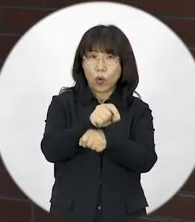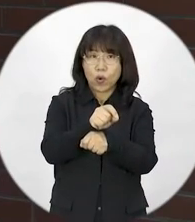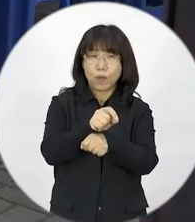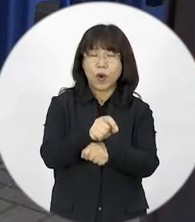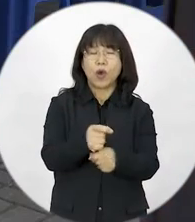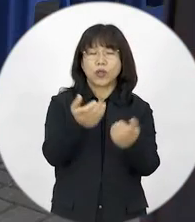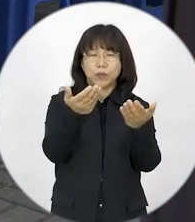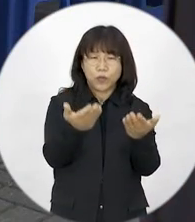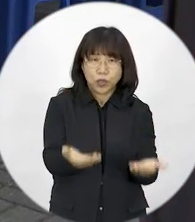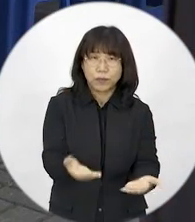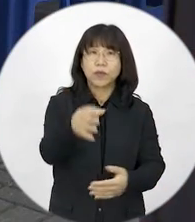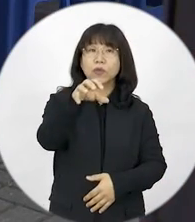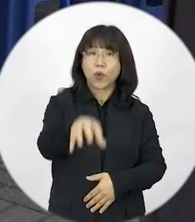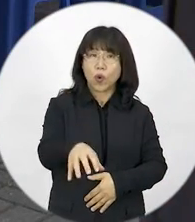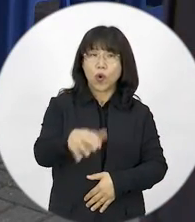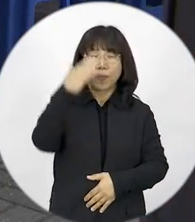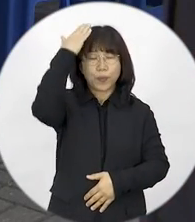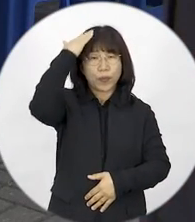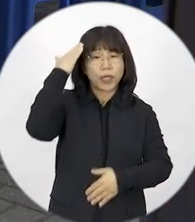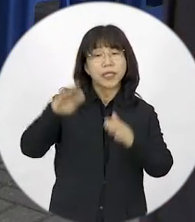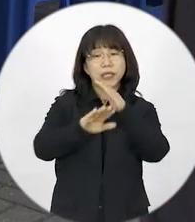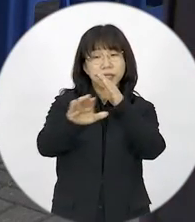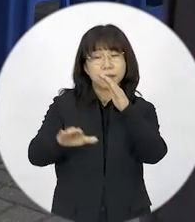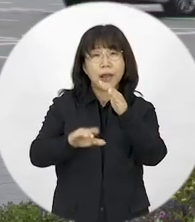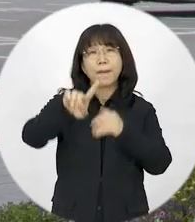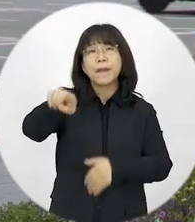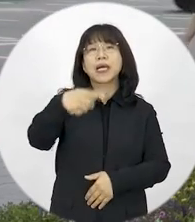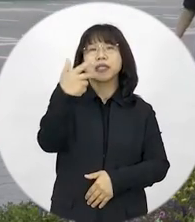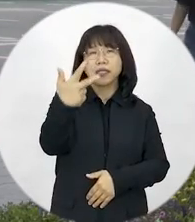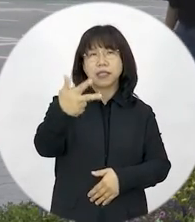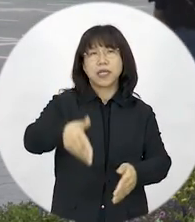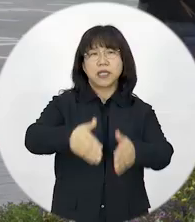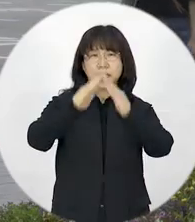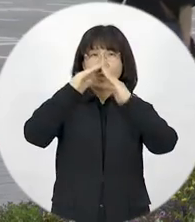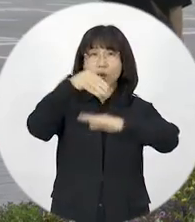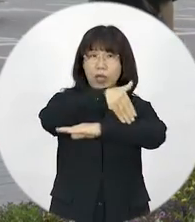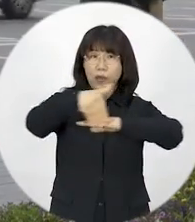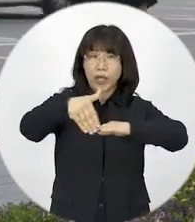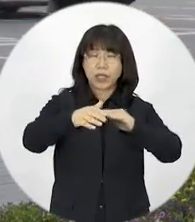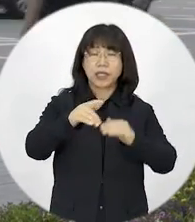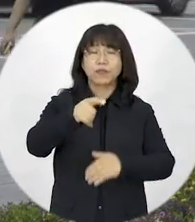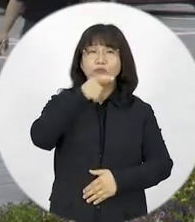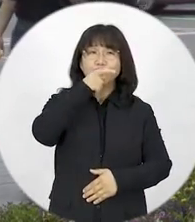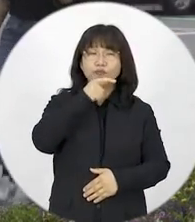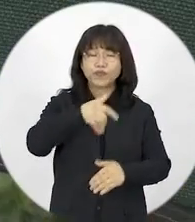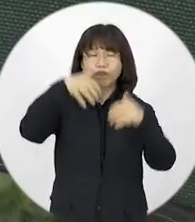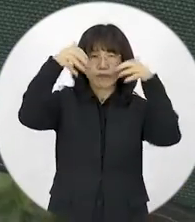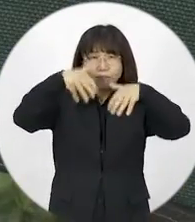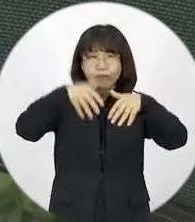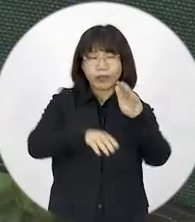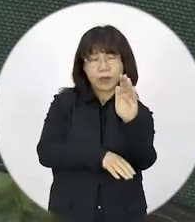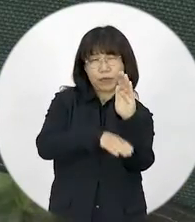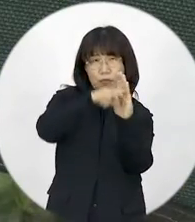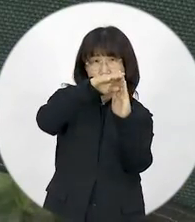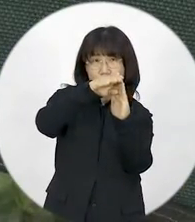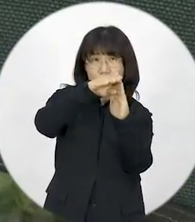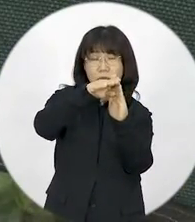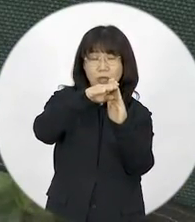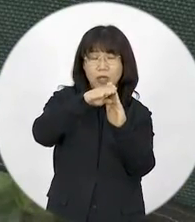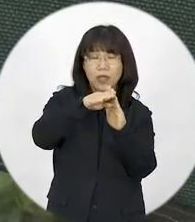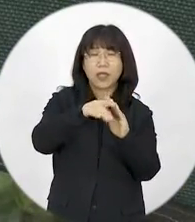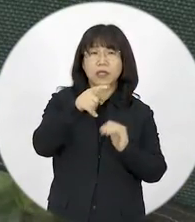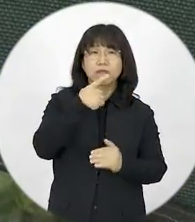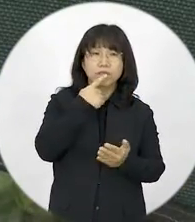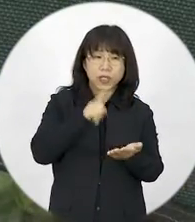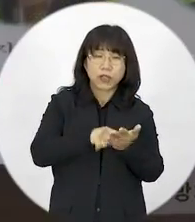와 무더위 그늘막을 107개 소를 운영할 예정입니다 이외에도 군은 침수 취약하고 돌봄 서비스 대상자를